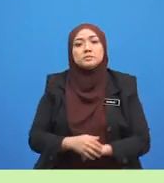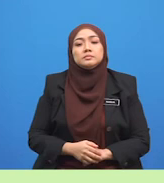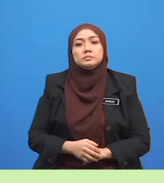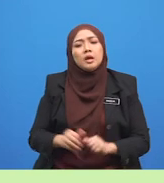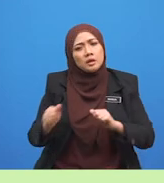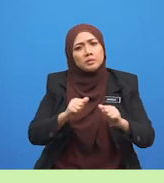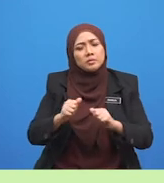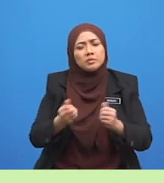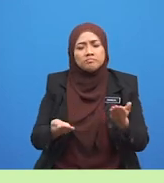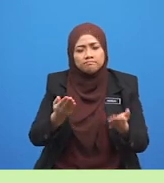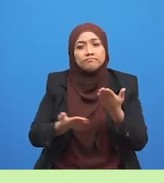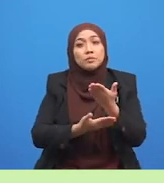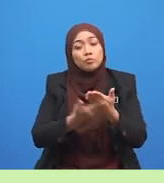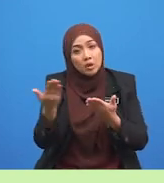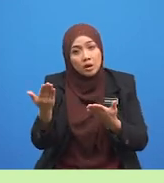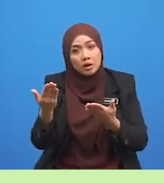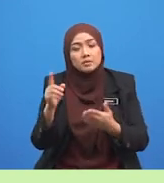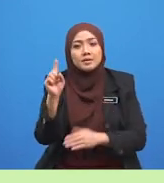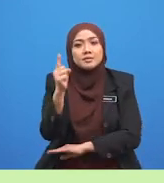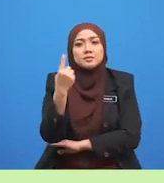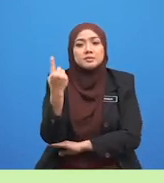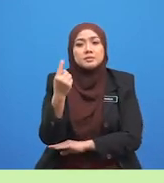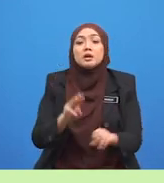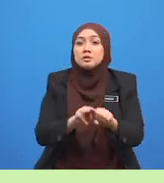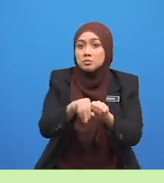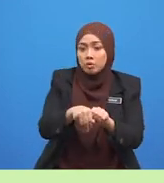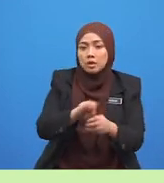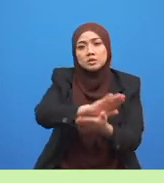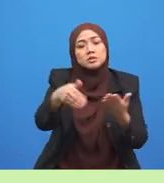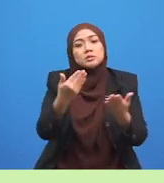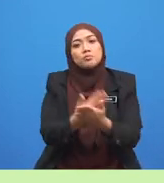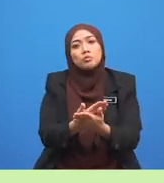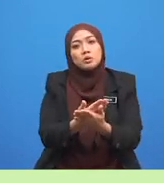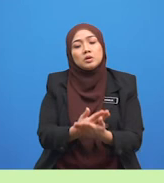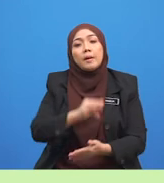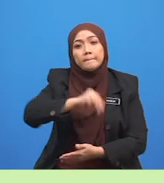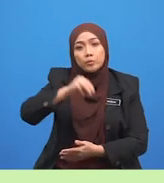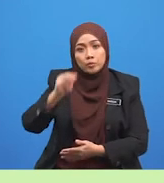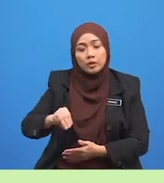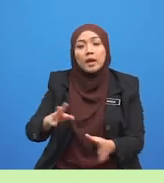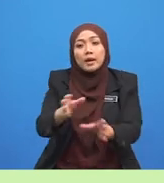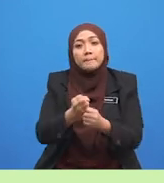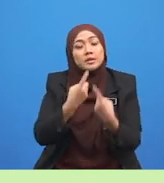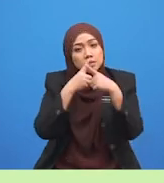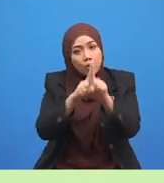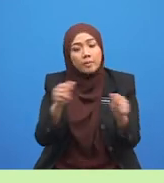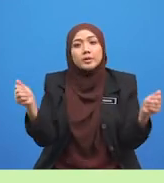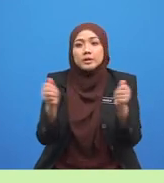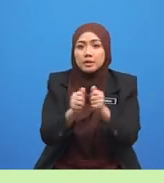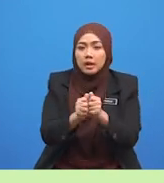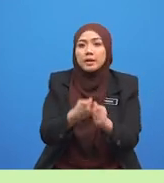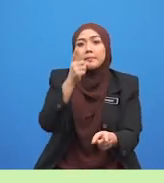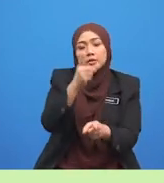Aktiviti ini agak mudah kan murid-murid? Semoga semua murid-murid cikgu dapat menjawab dengan